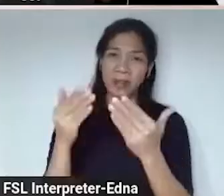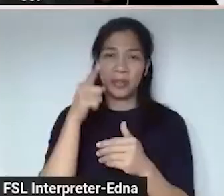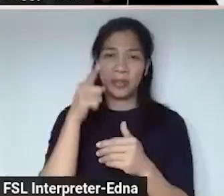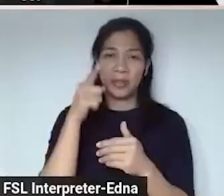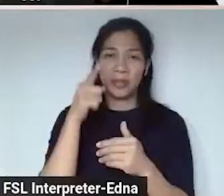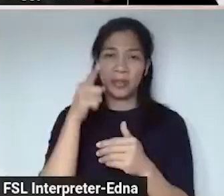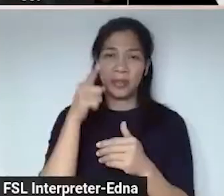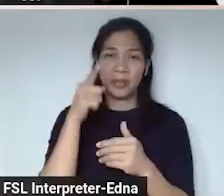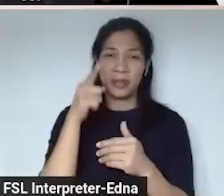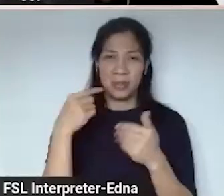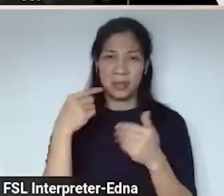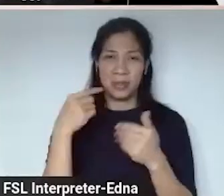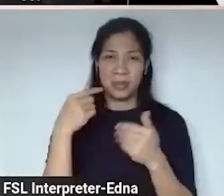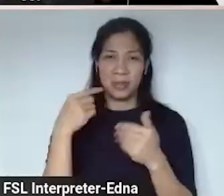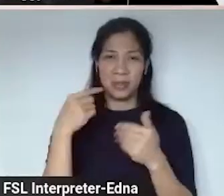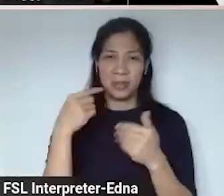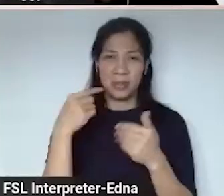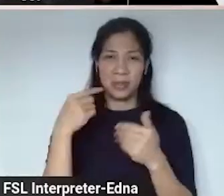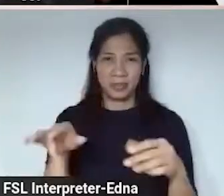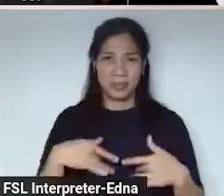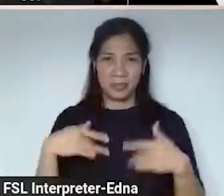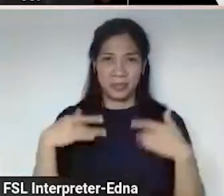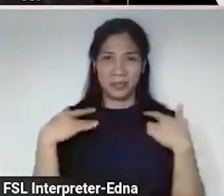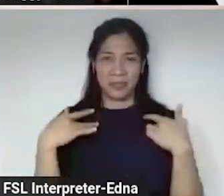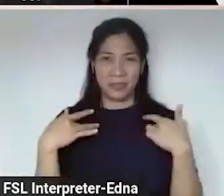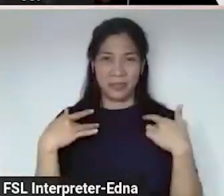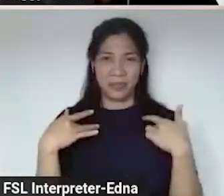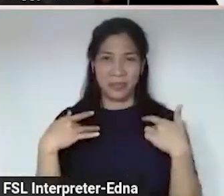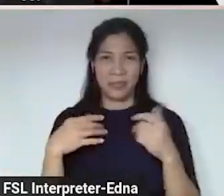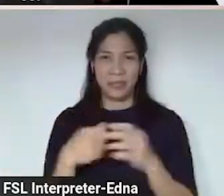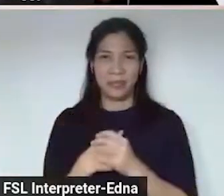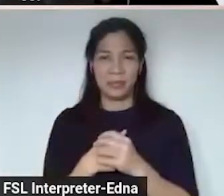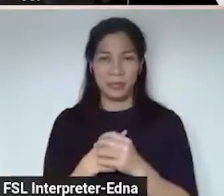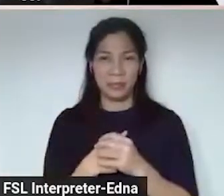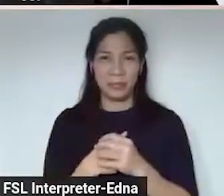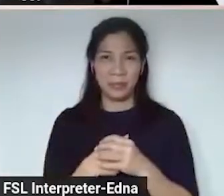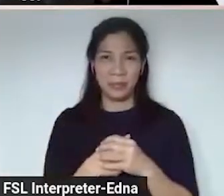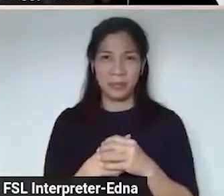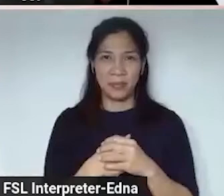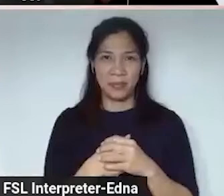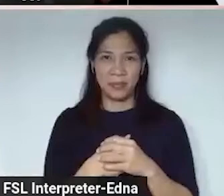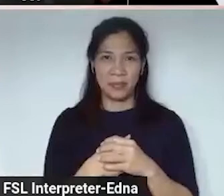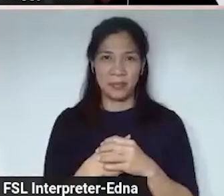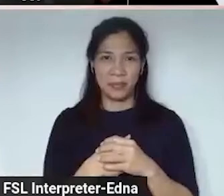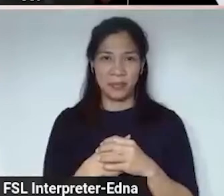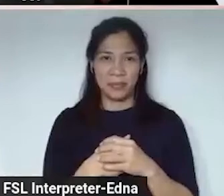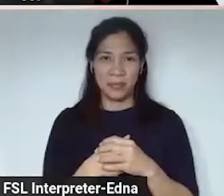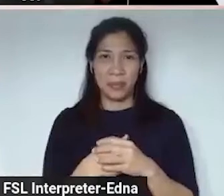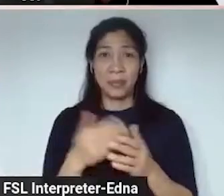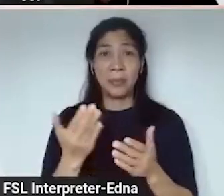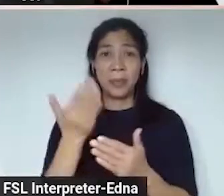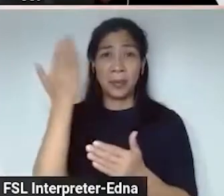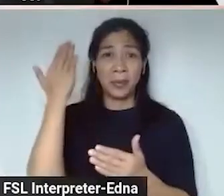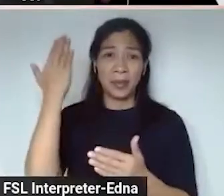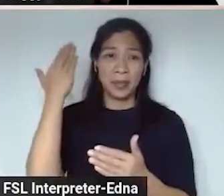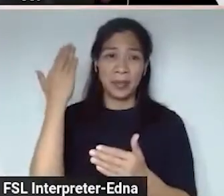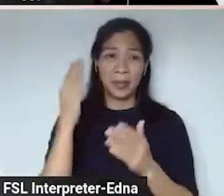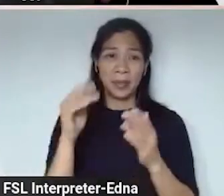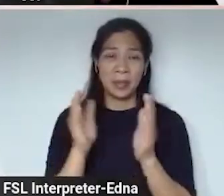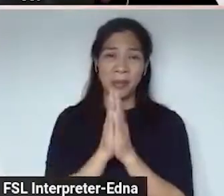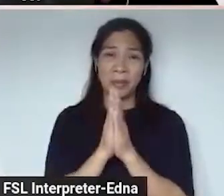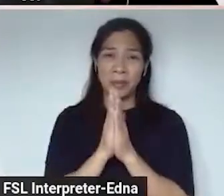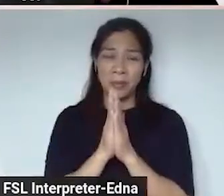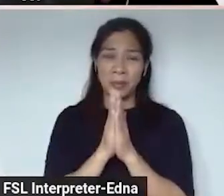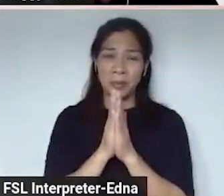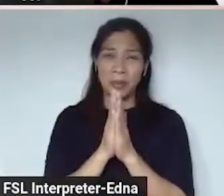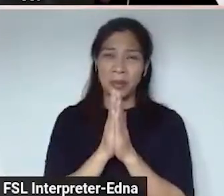ako, dati kasi pag nag-pray ako, I pray like, Lord, gusto ko nang ganito. Lord, sana tulungan mo ko sa